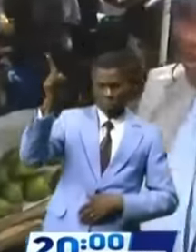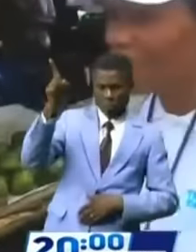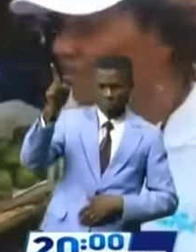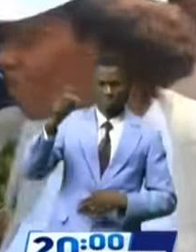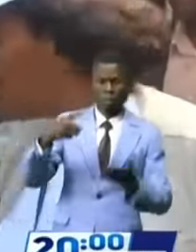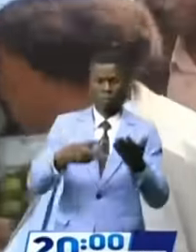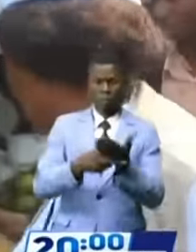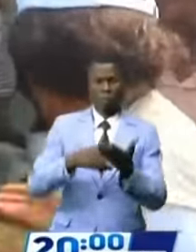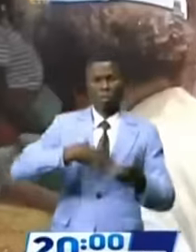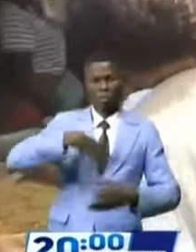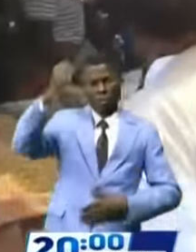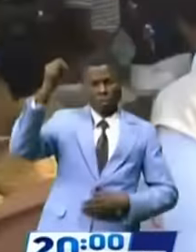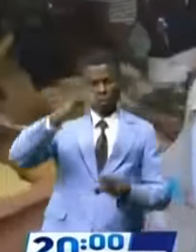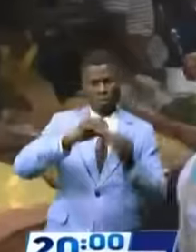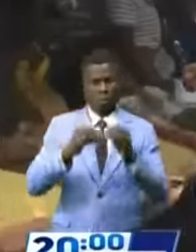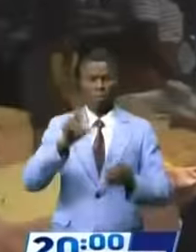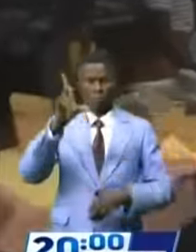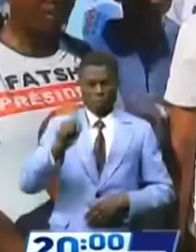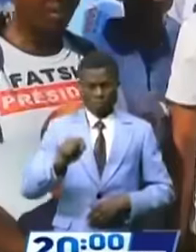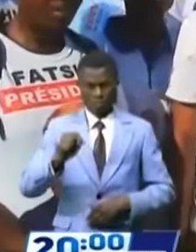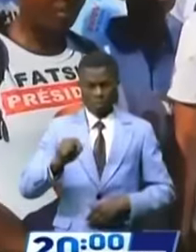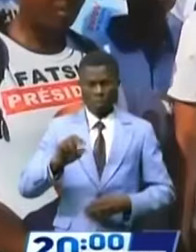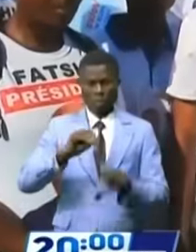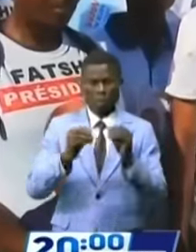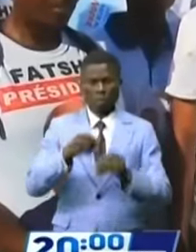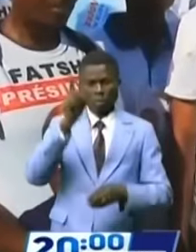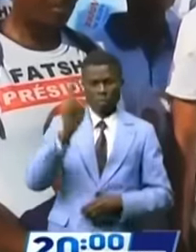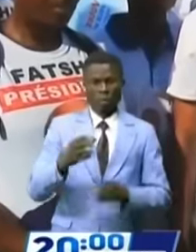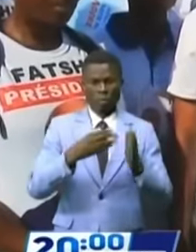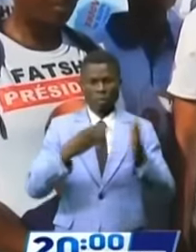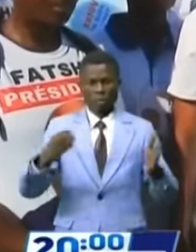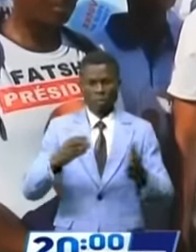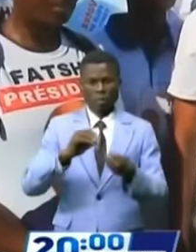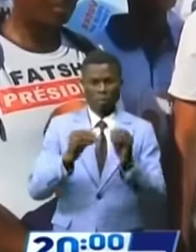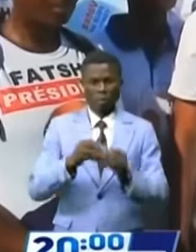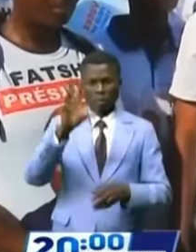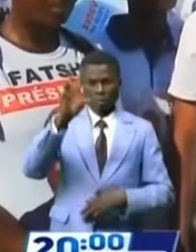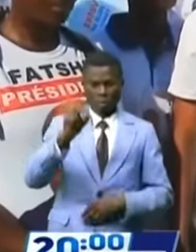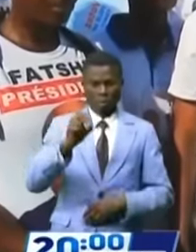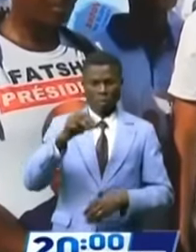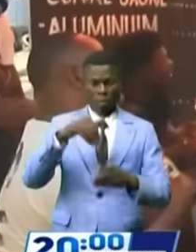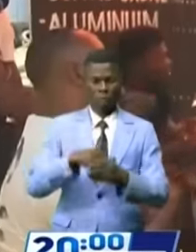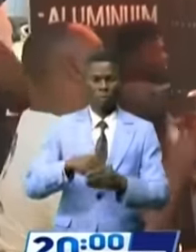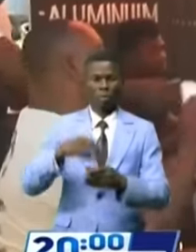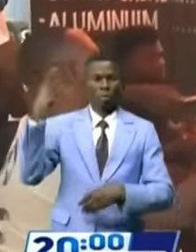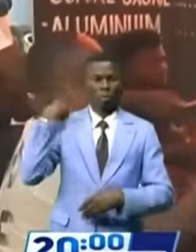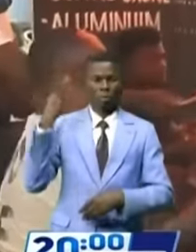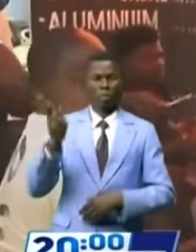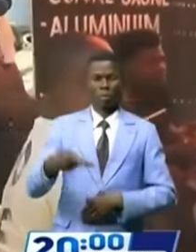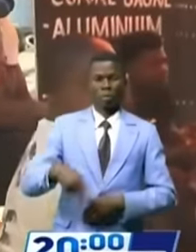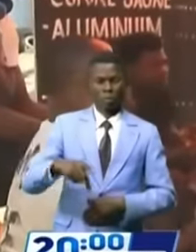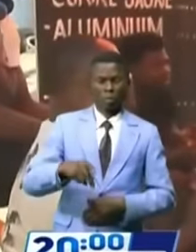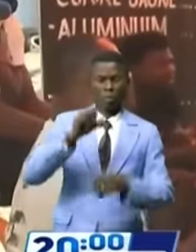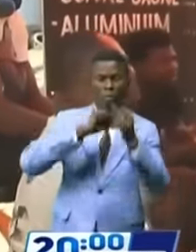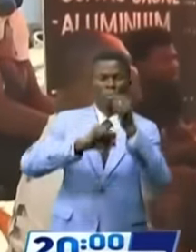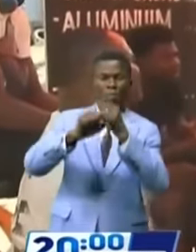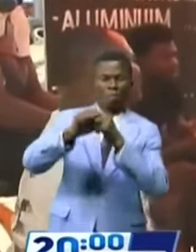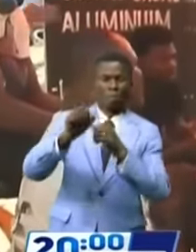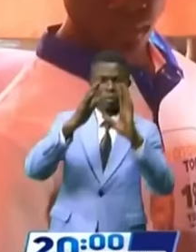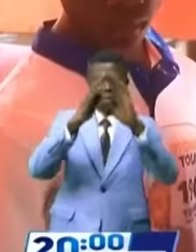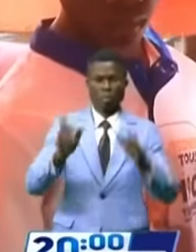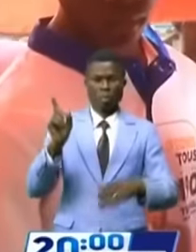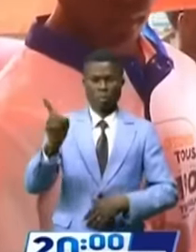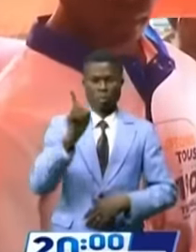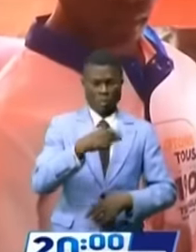ticket gagnant. C'est le numéro 20 et le numéro 190 et le numéro 30 au niveau des provinciales. Cette campagne de proximité